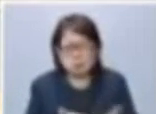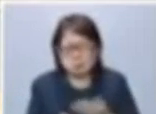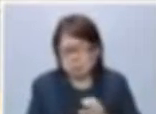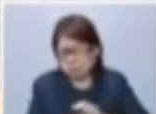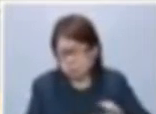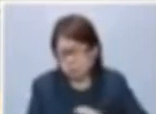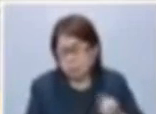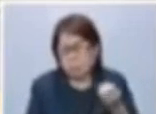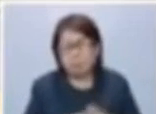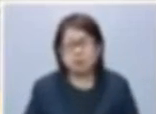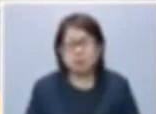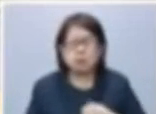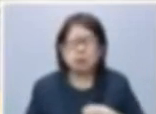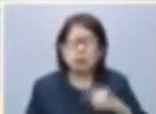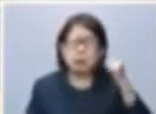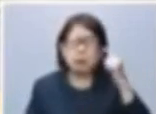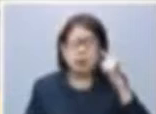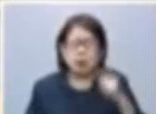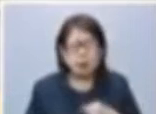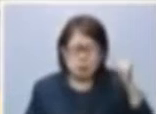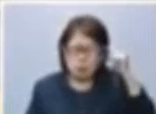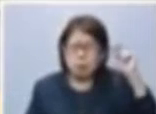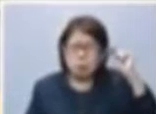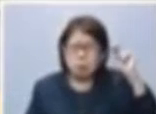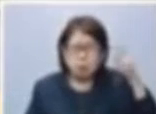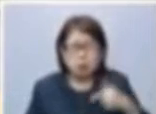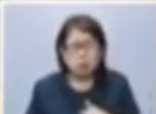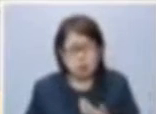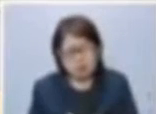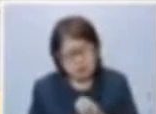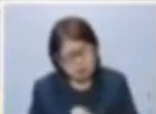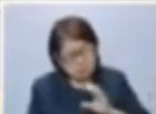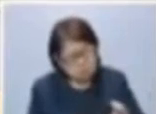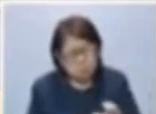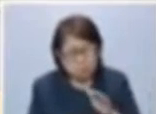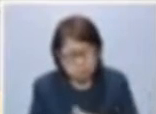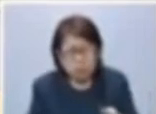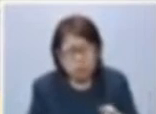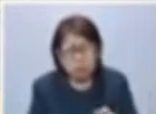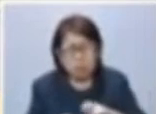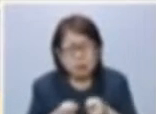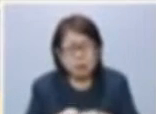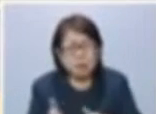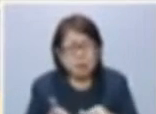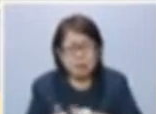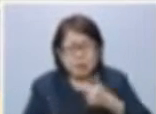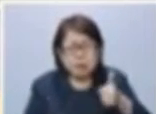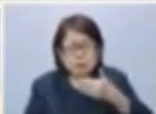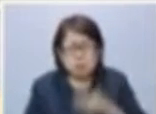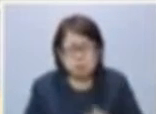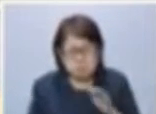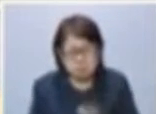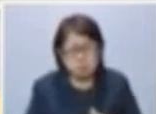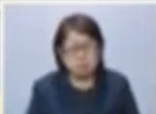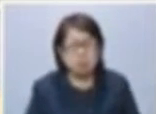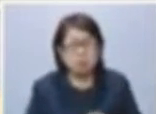ธานดิฉันก็กำลังงงว่าเงินขนาดนี้เนี่ยเงินขนาดนี้มันจะเพียงพอไหมในการแก้ปัญหาแบบยั่งยืนแล้วการแก้ปัญห